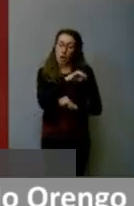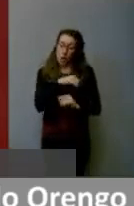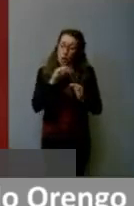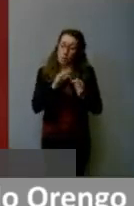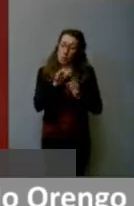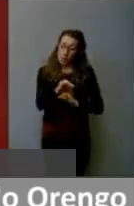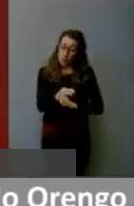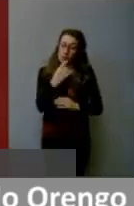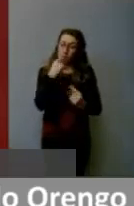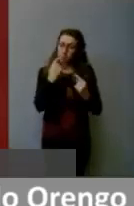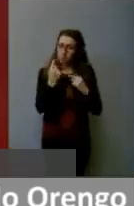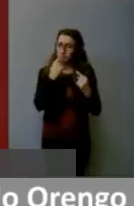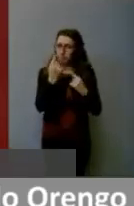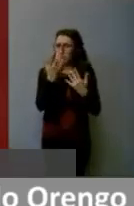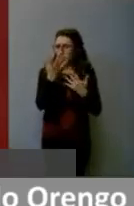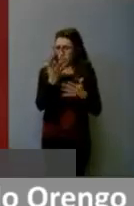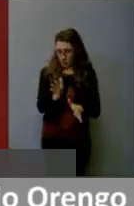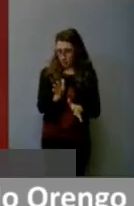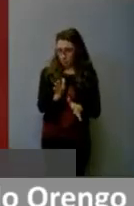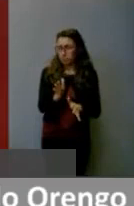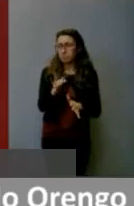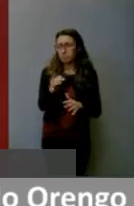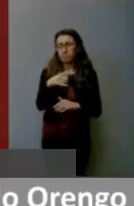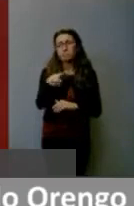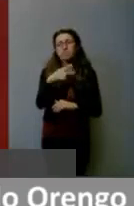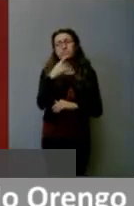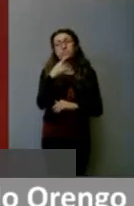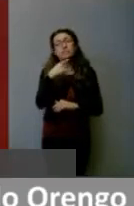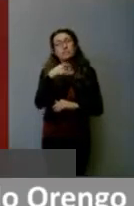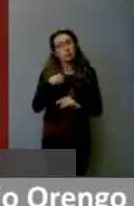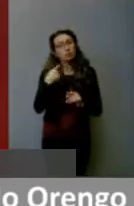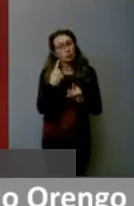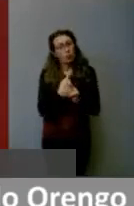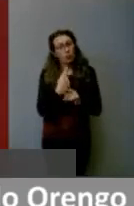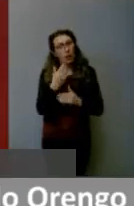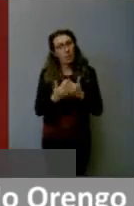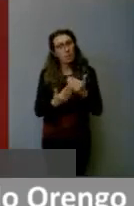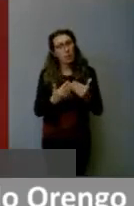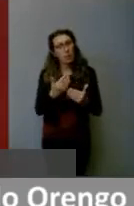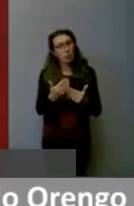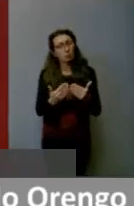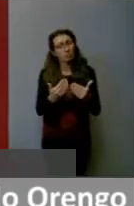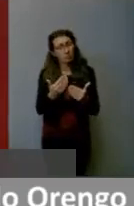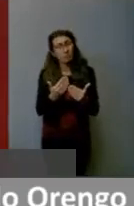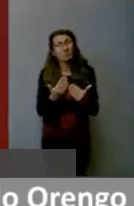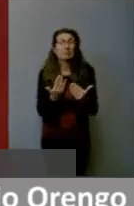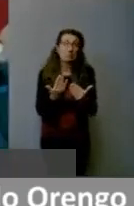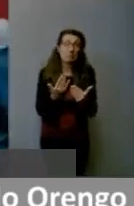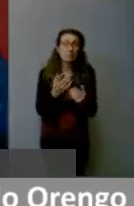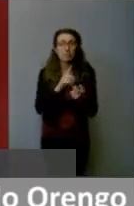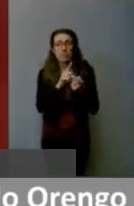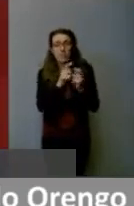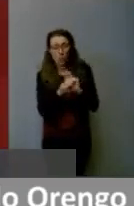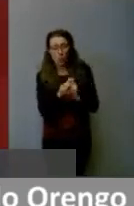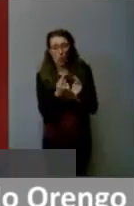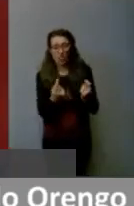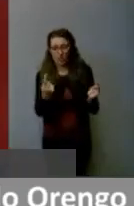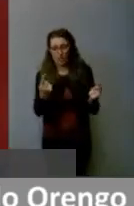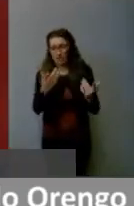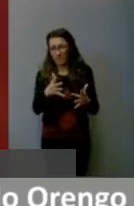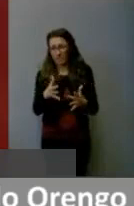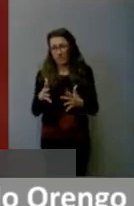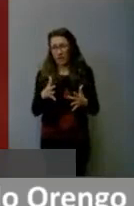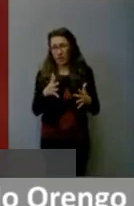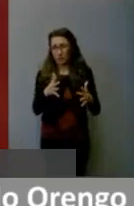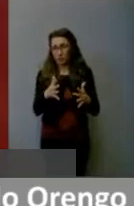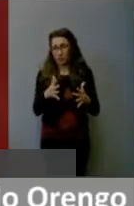e mi ha detto che dovrebbero procedere in tal senso, anche se con qualche modifica rispetto a quello che era stato, quelli che